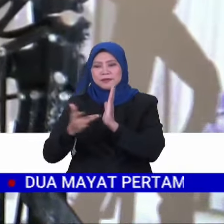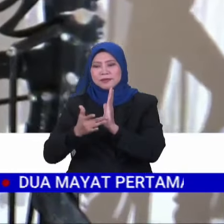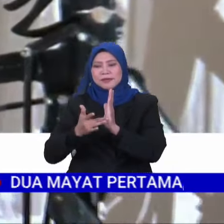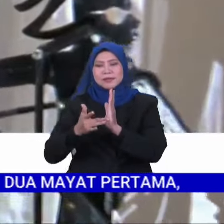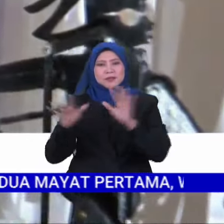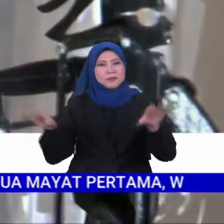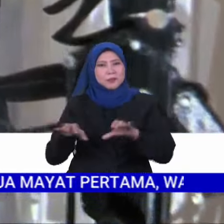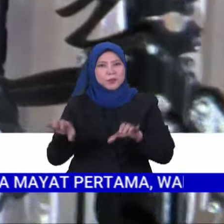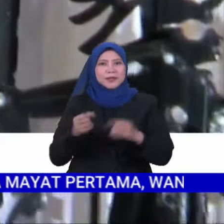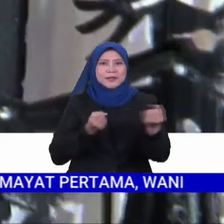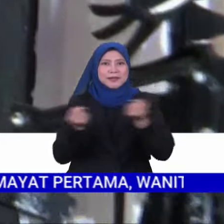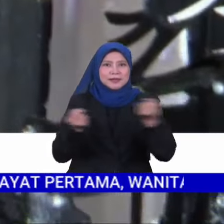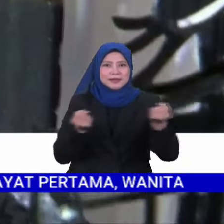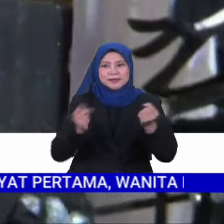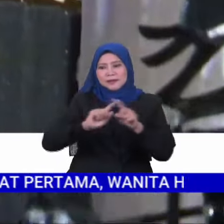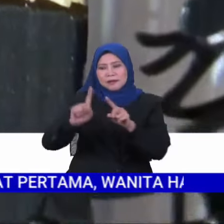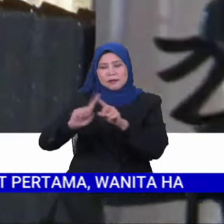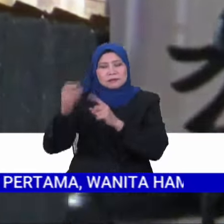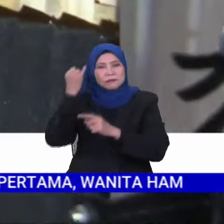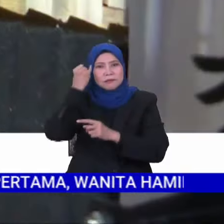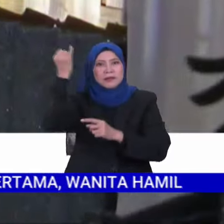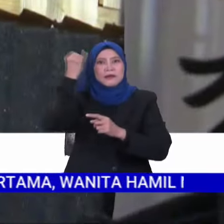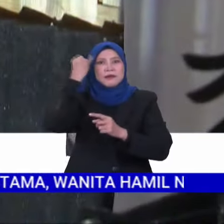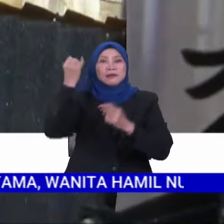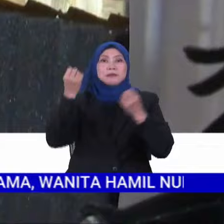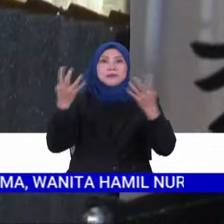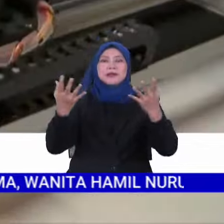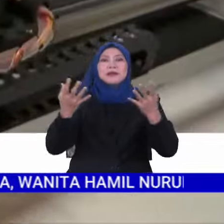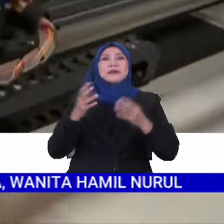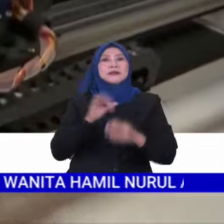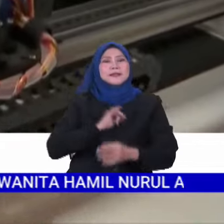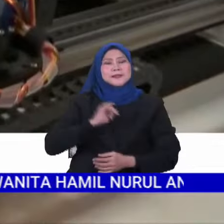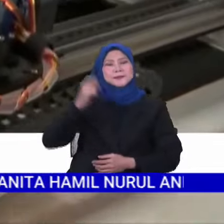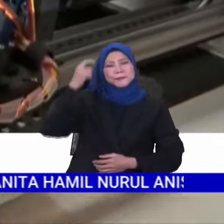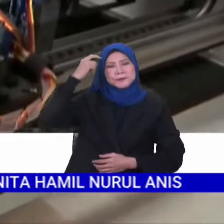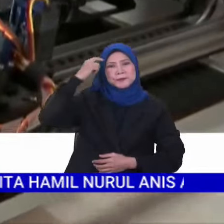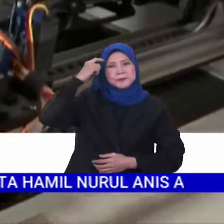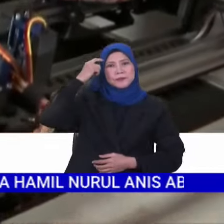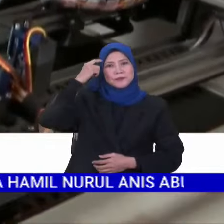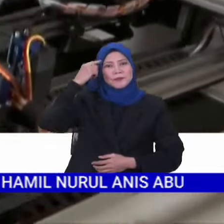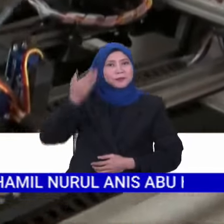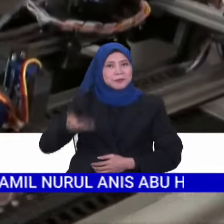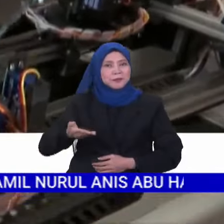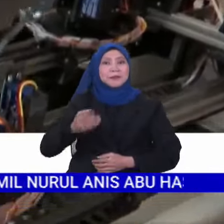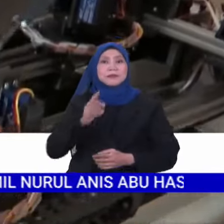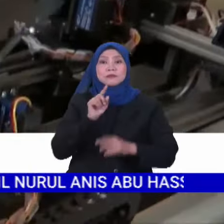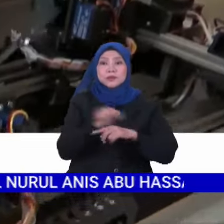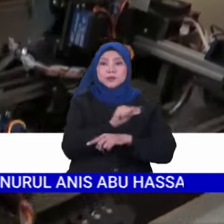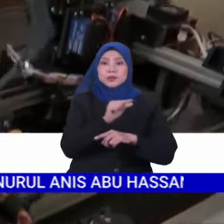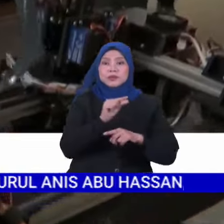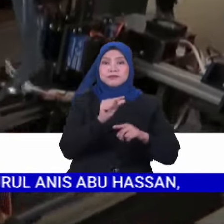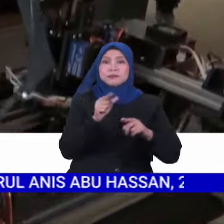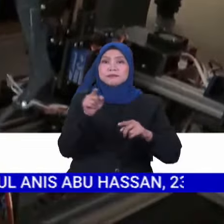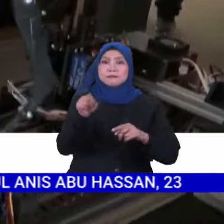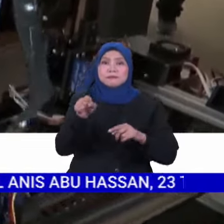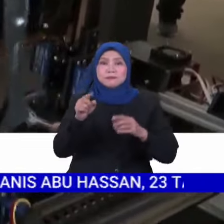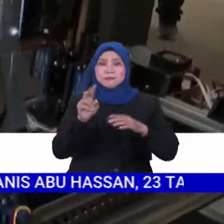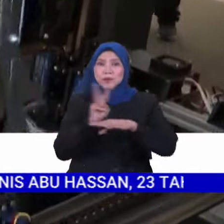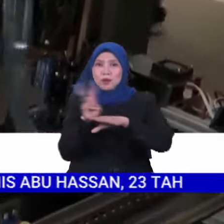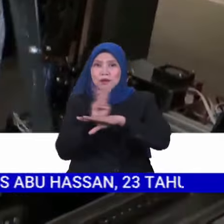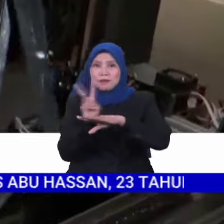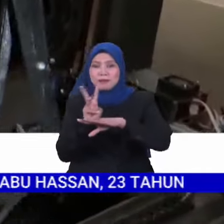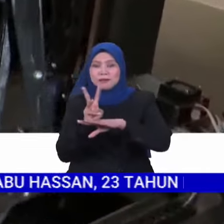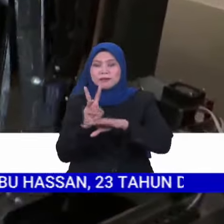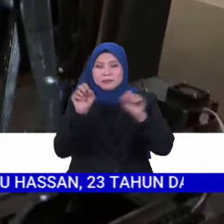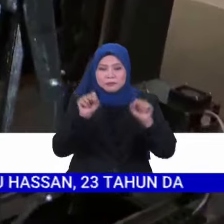pembuatan kendaraan dan sebagainya jadi saya berpendapat Hah bahan kuliah animatron ini dapat menarik minyak goreng kamu